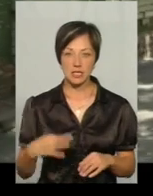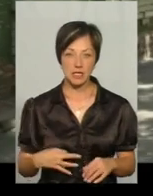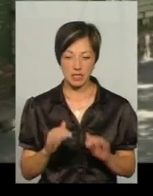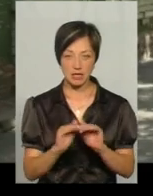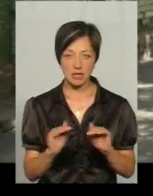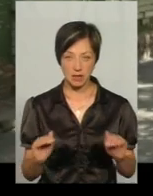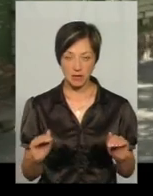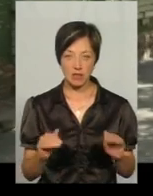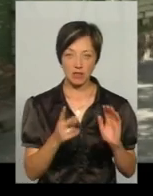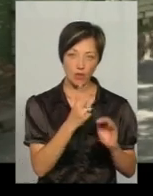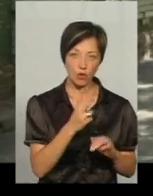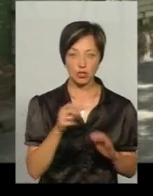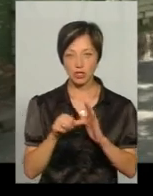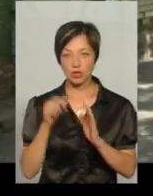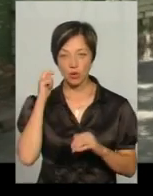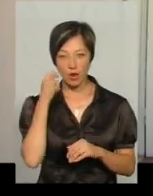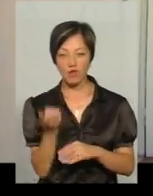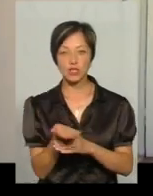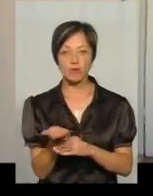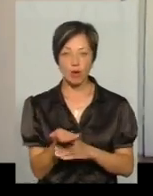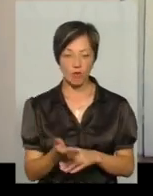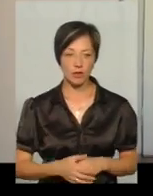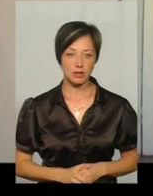синів, 2 та 6 років, жебракувати.